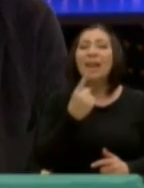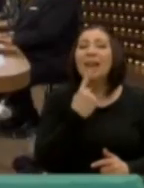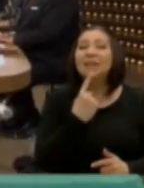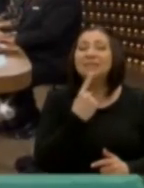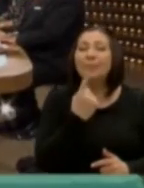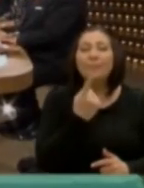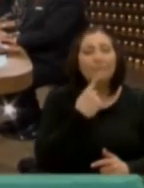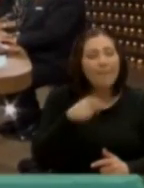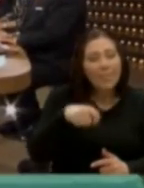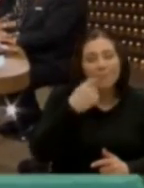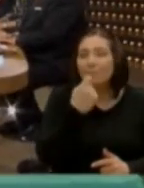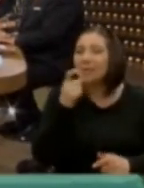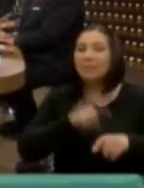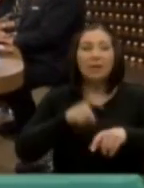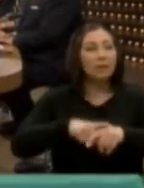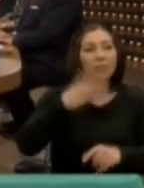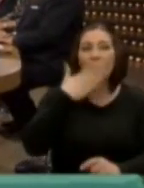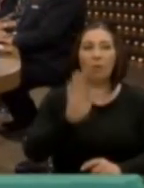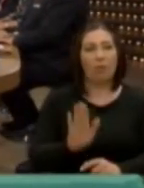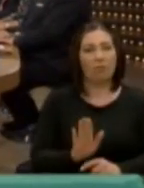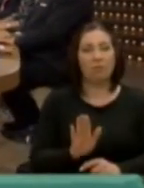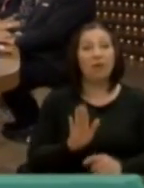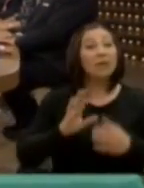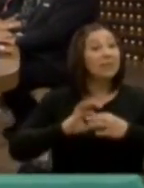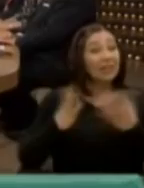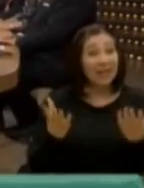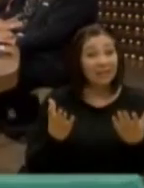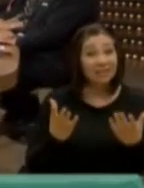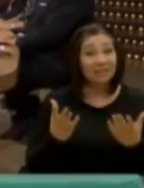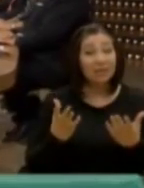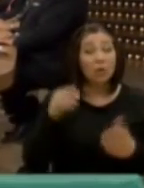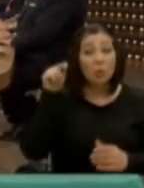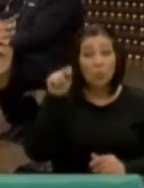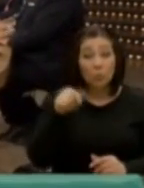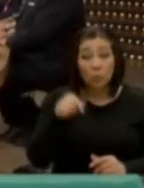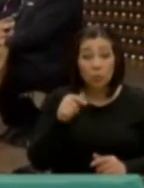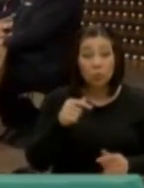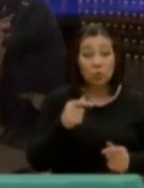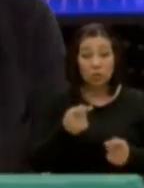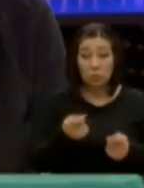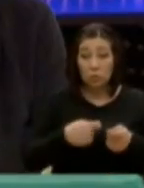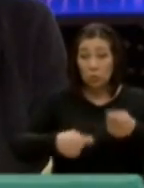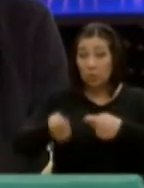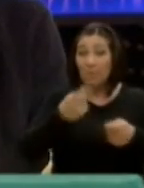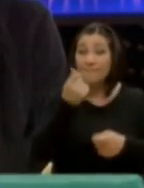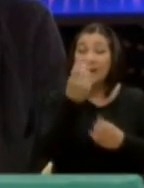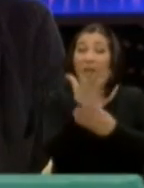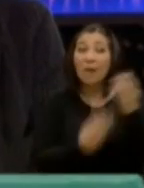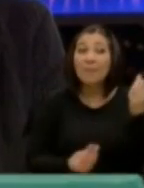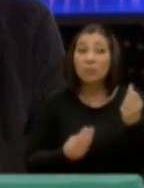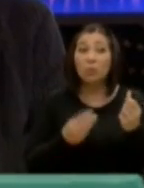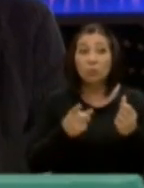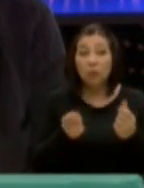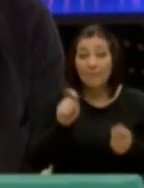lezzeti taklit etmenin de imkanı yok. Çünkü bunun üreticisi para kaybediyor bunu